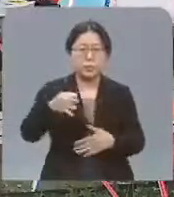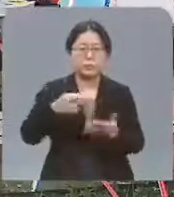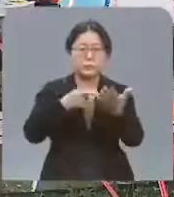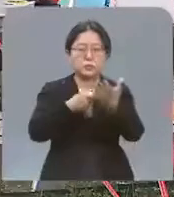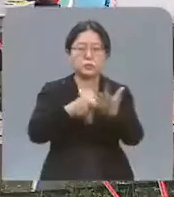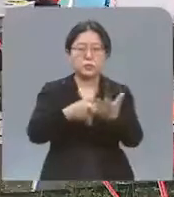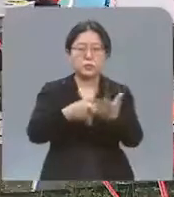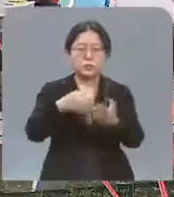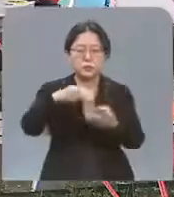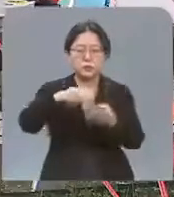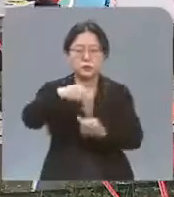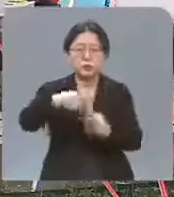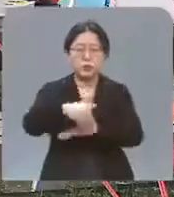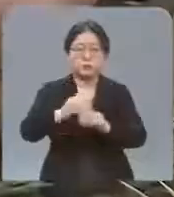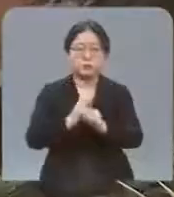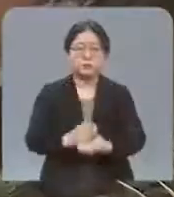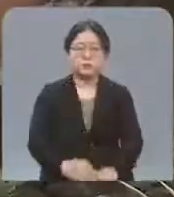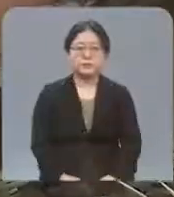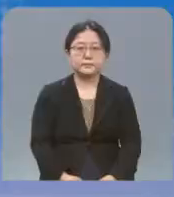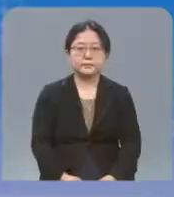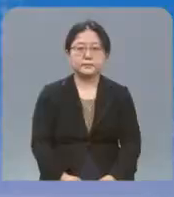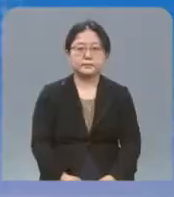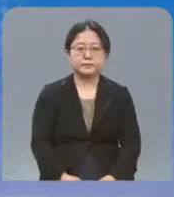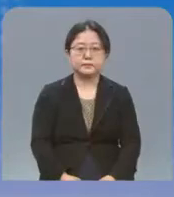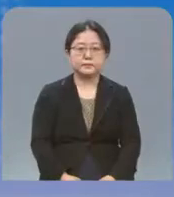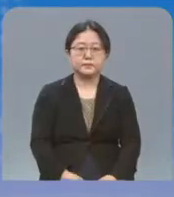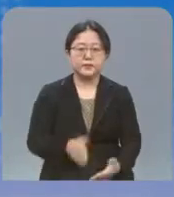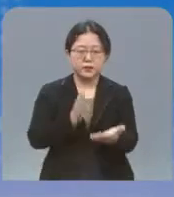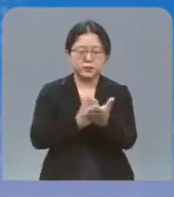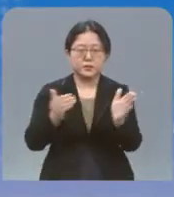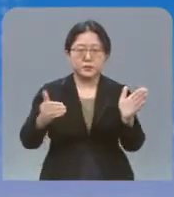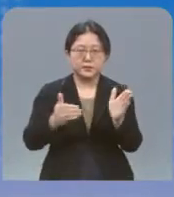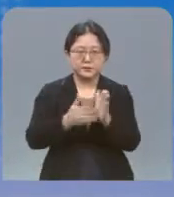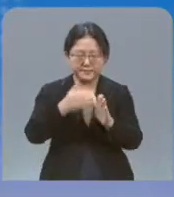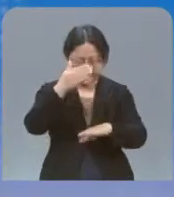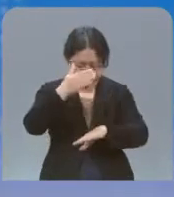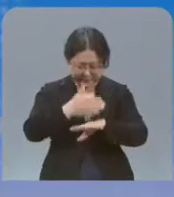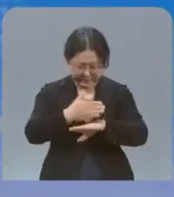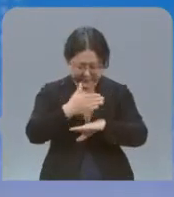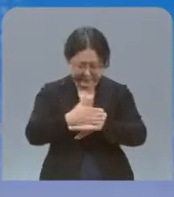계획입니다. 뉴스를 마칩니다. 감사합니다.